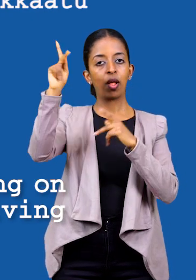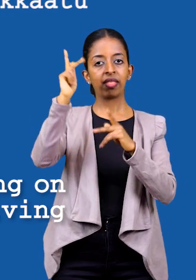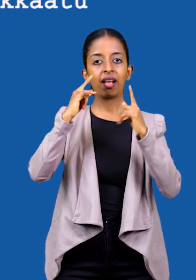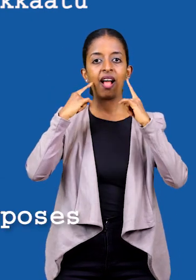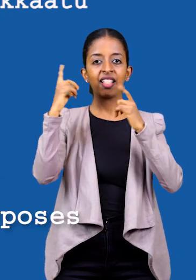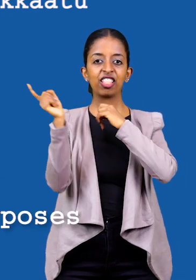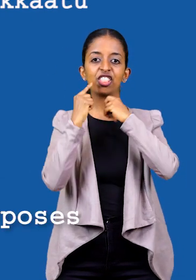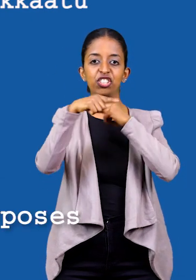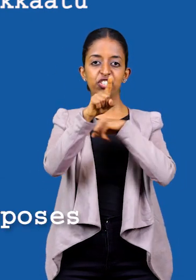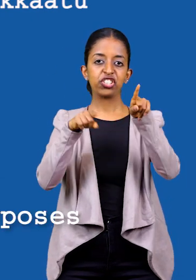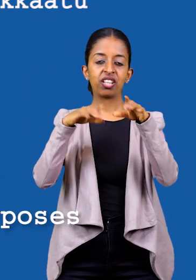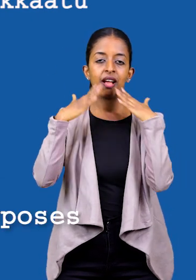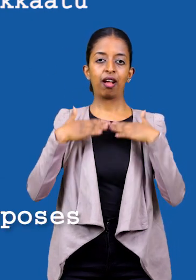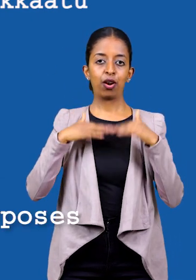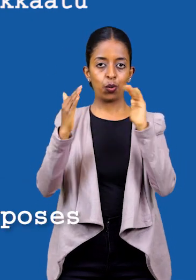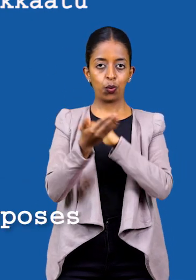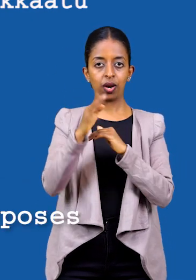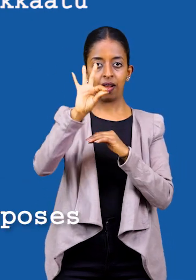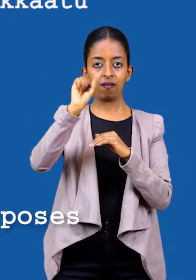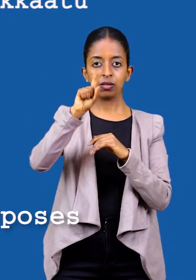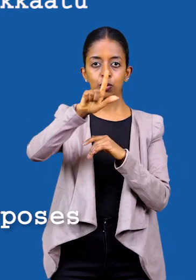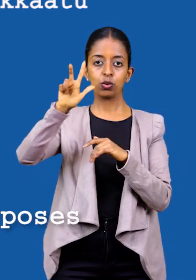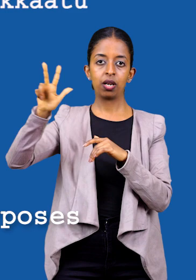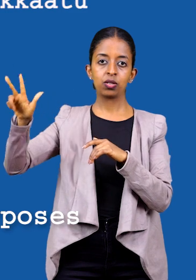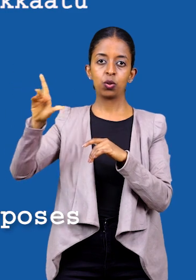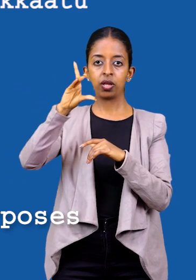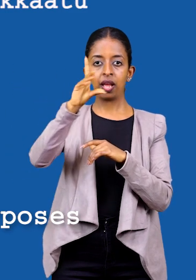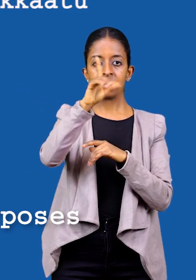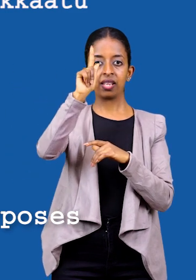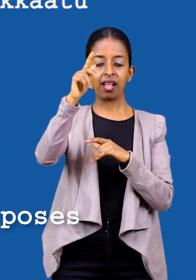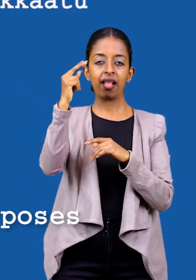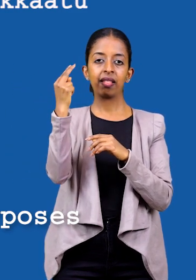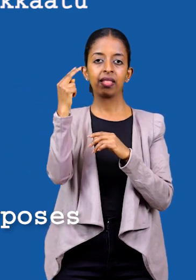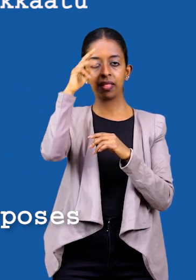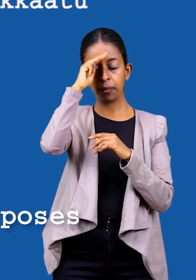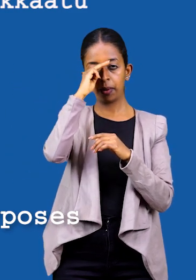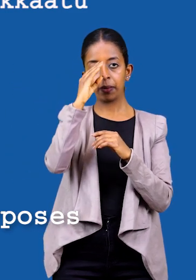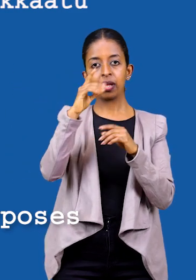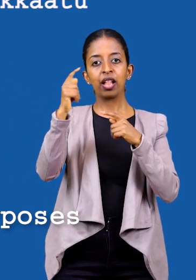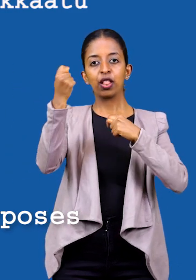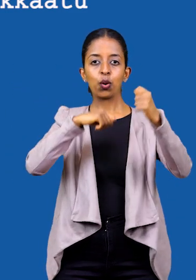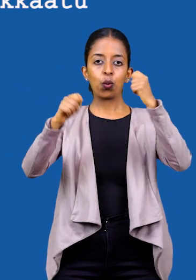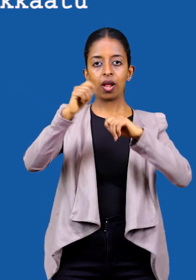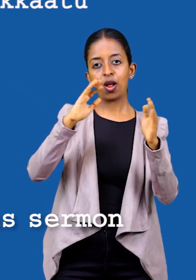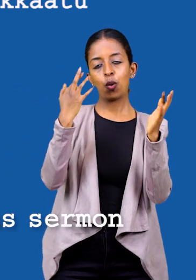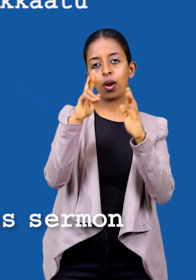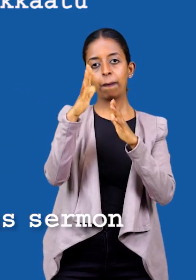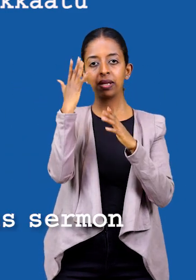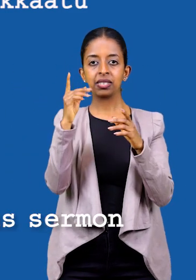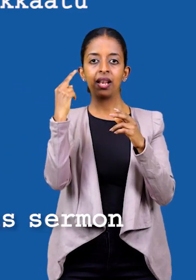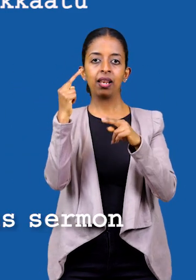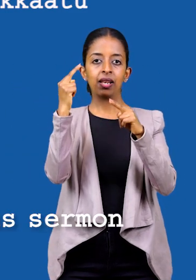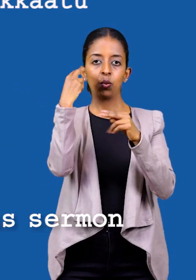yookaan qeeqa siyaasaa yoo ta'e, faasaa 133 bu'aa aartii taphii yookaan hojii aartii yoo